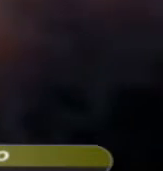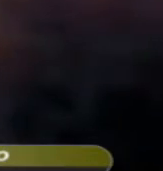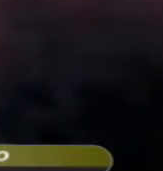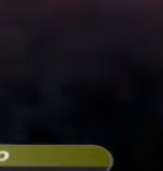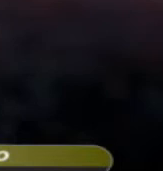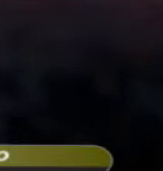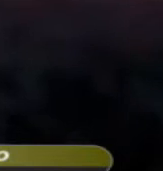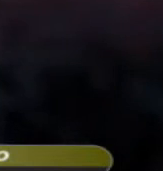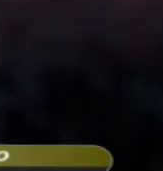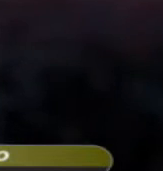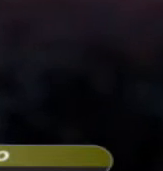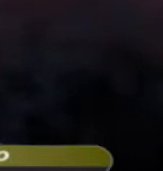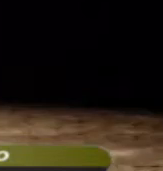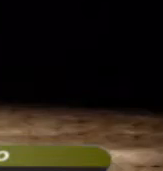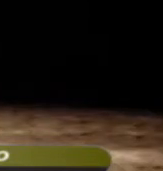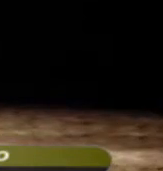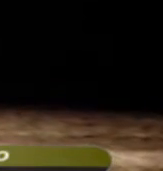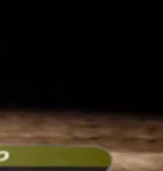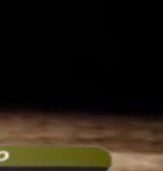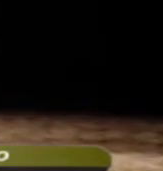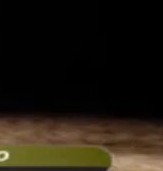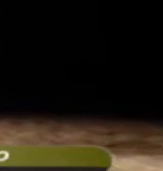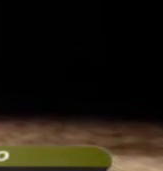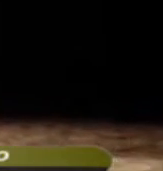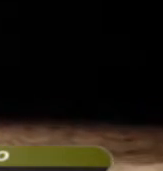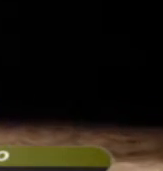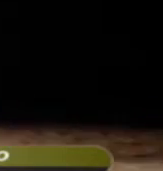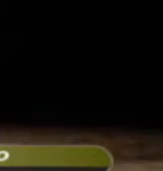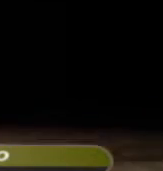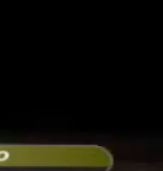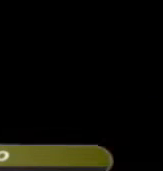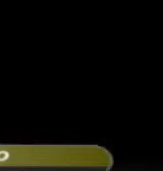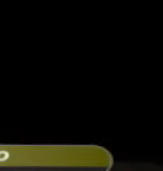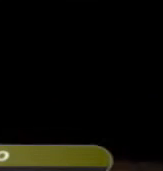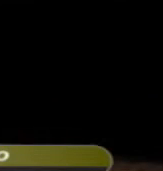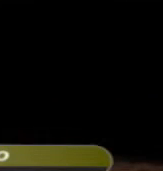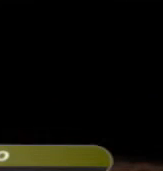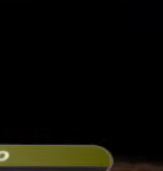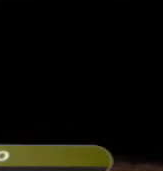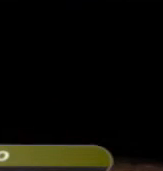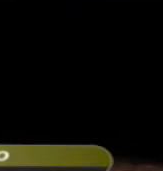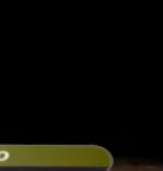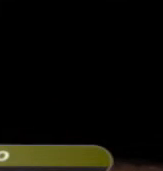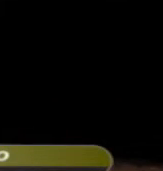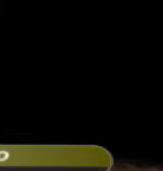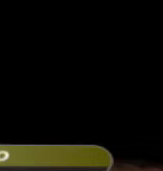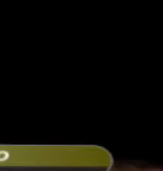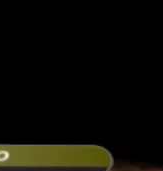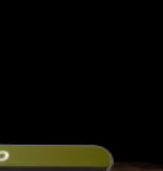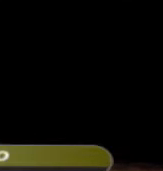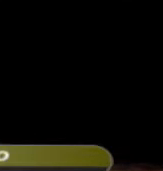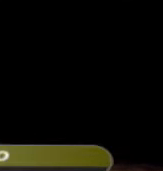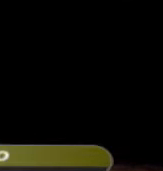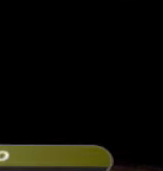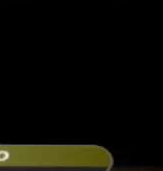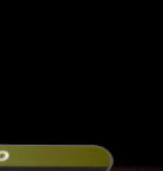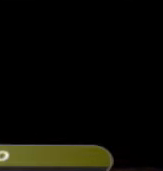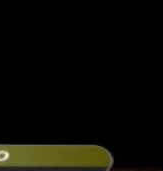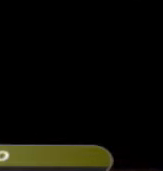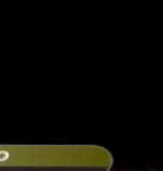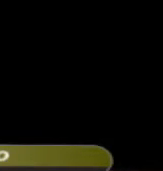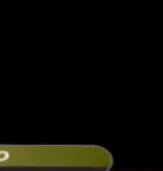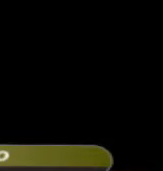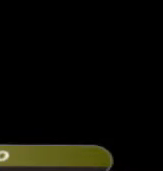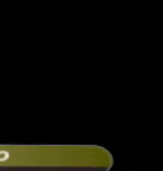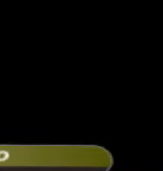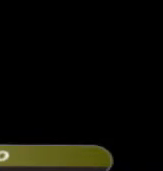ukaamini walichosema, ukanitoa kafara. Ni kama ulisubiri nifeli Maria,